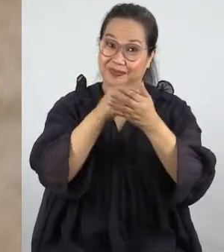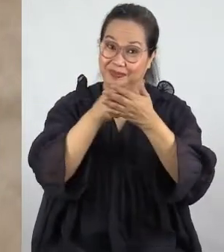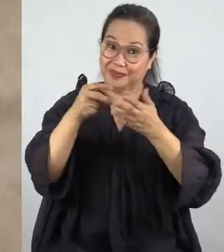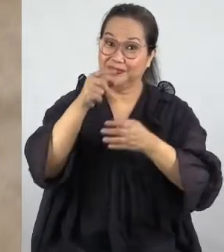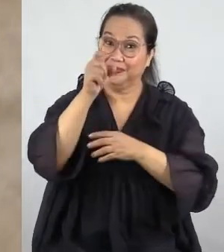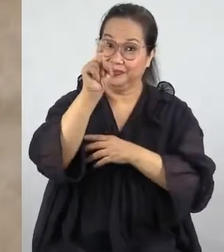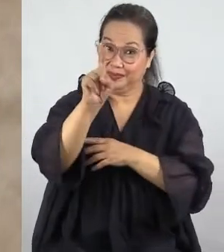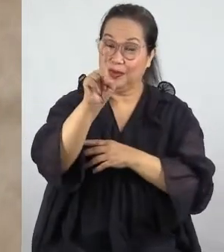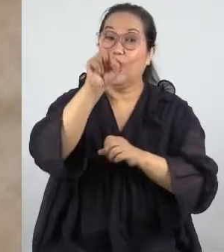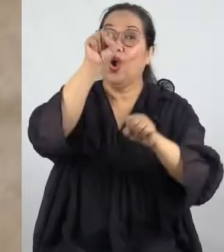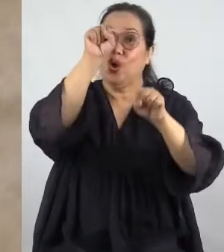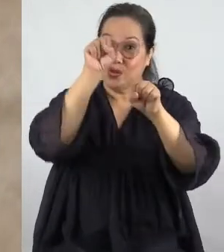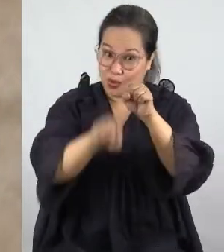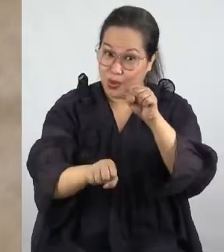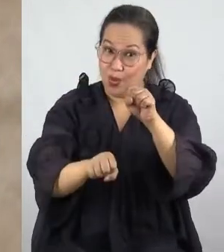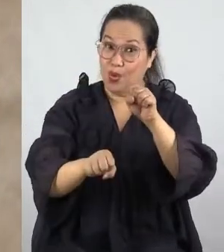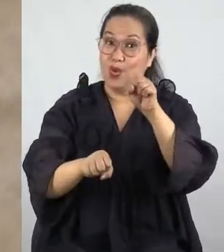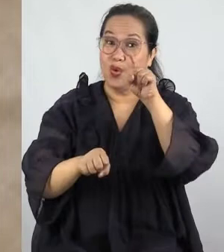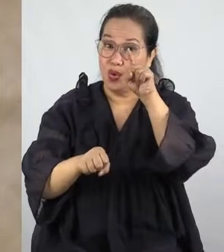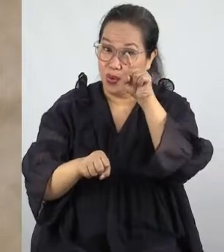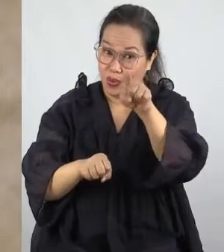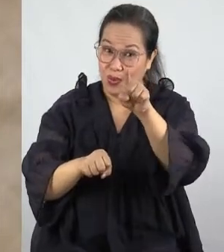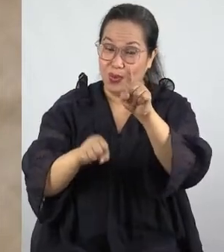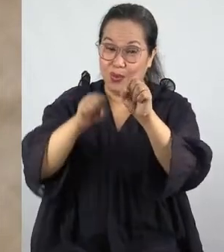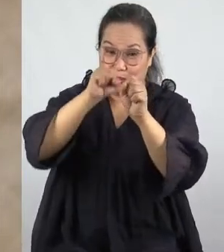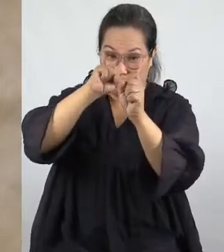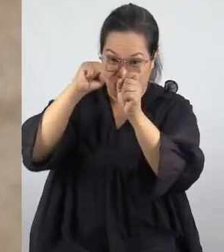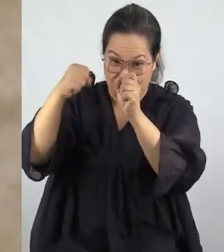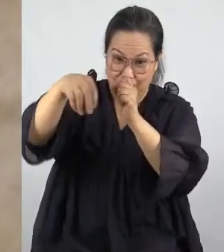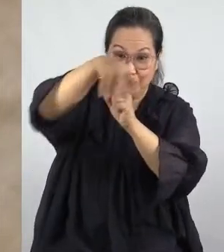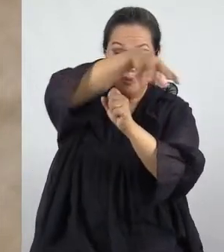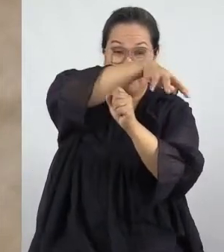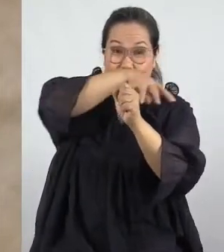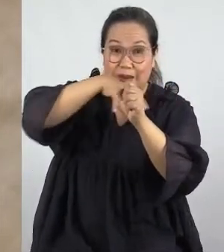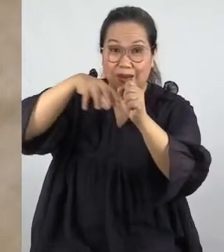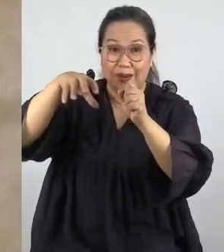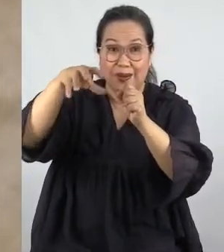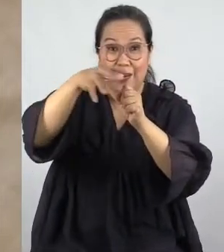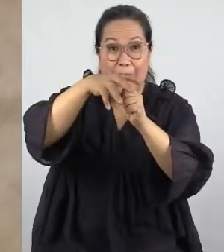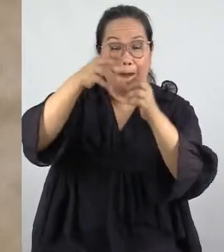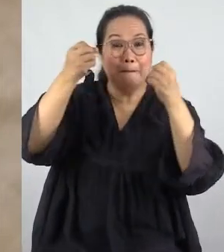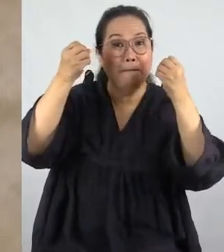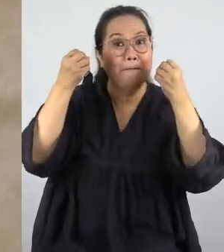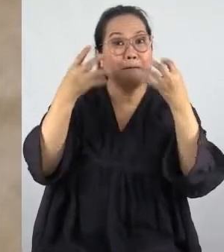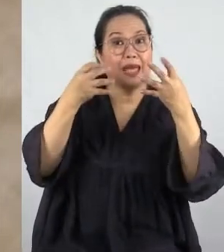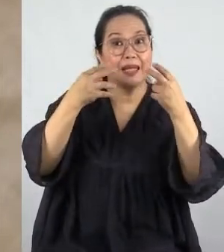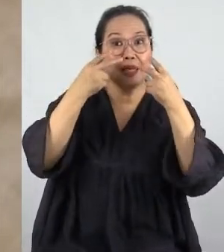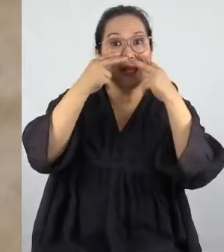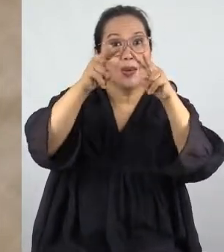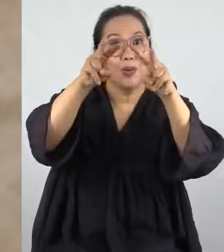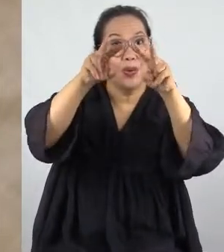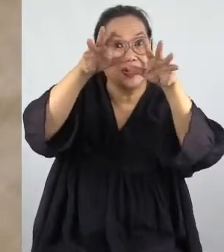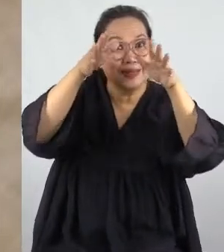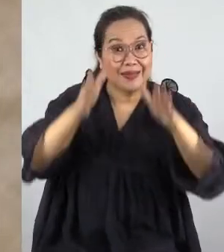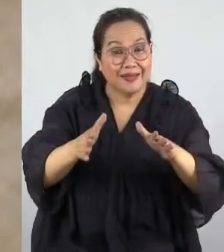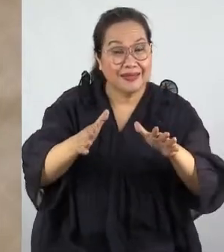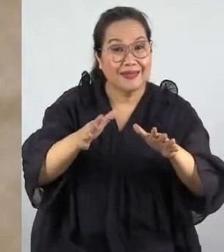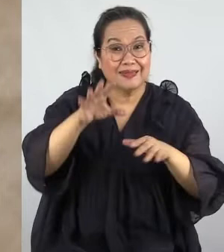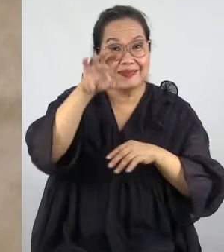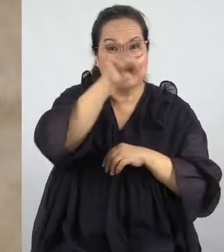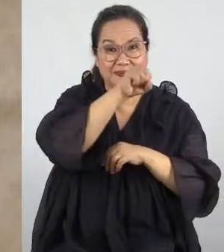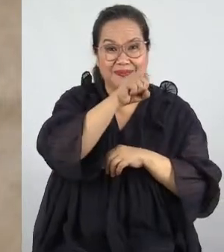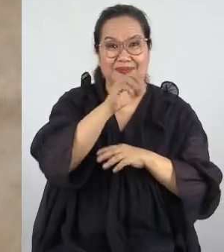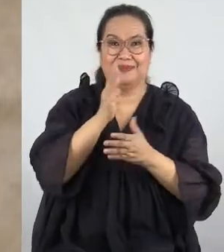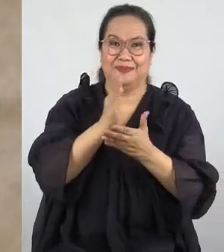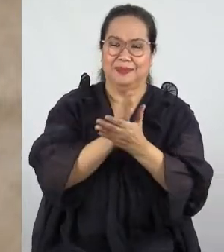therefore, since we are surrounded by so great a cloud of witnesses. Hinto muna tayo